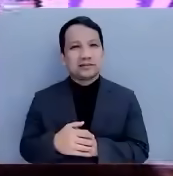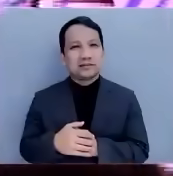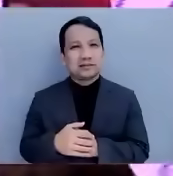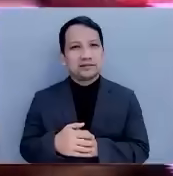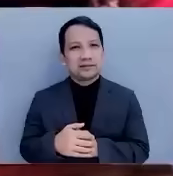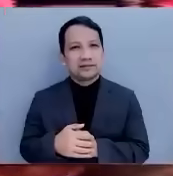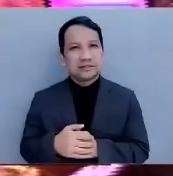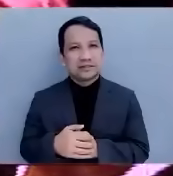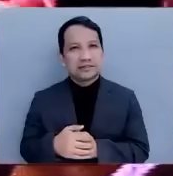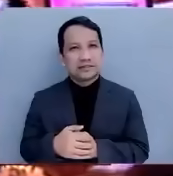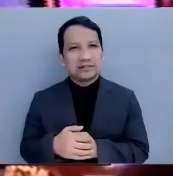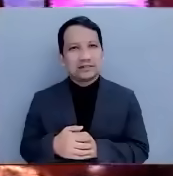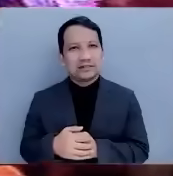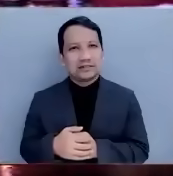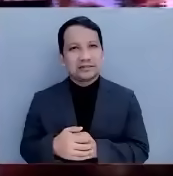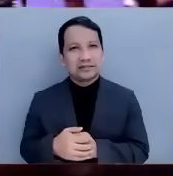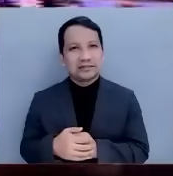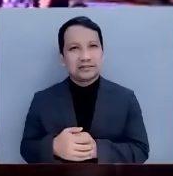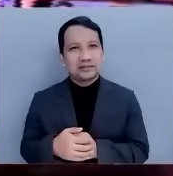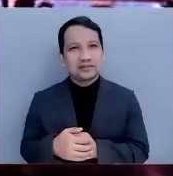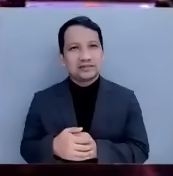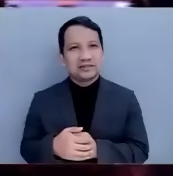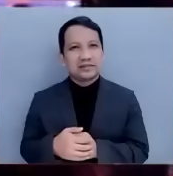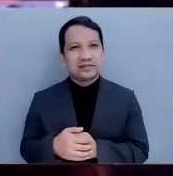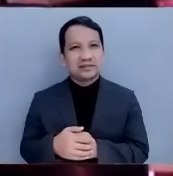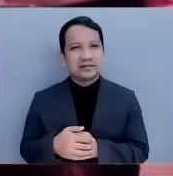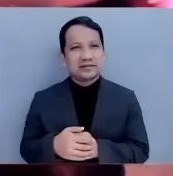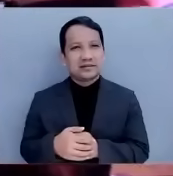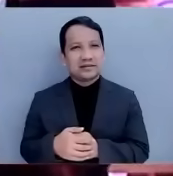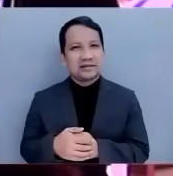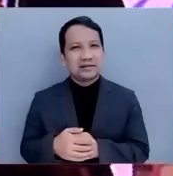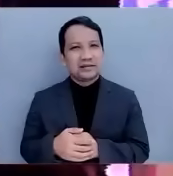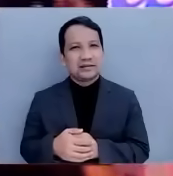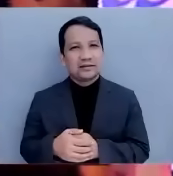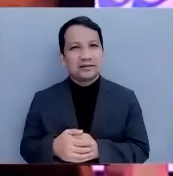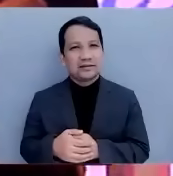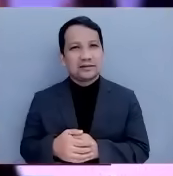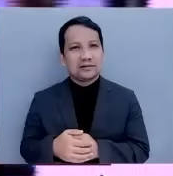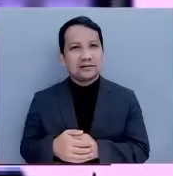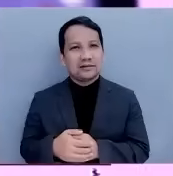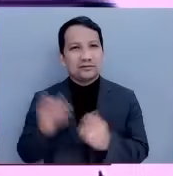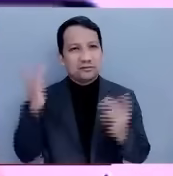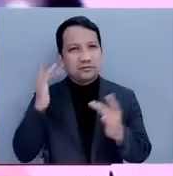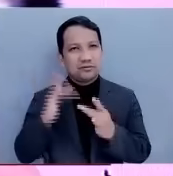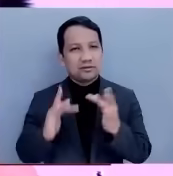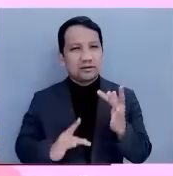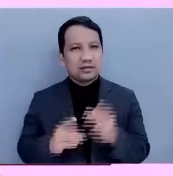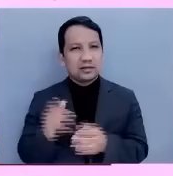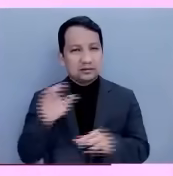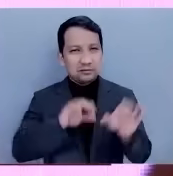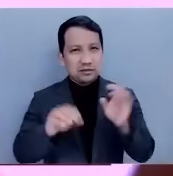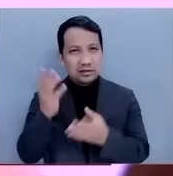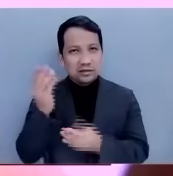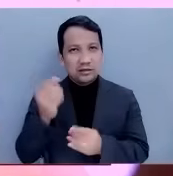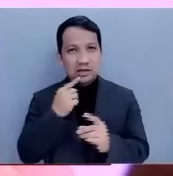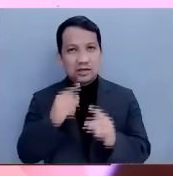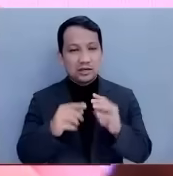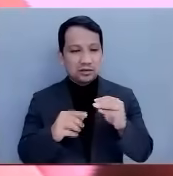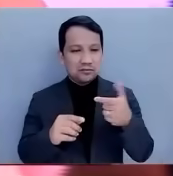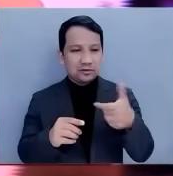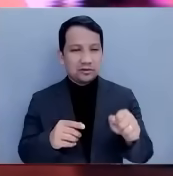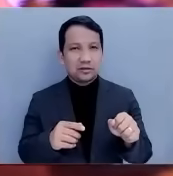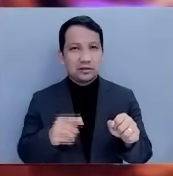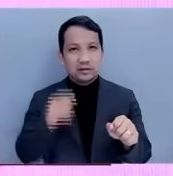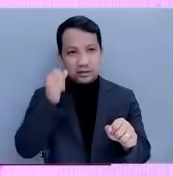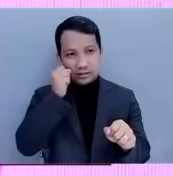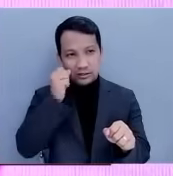Sharon na lang. Sharon. Kilig overload nang magkita ulit ang iconic love team sa Philippine showbiz na sina megastar Sharon